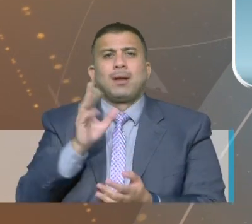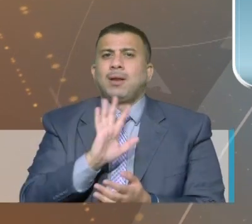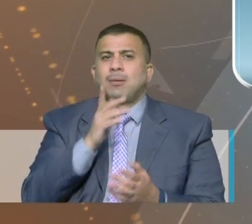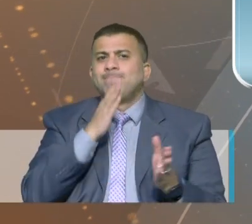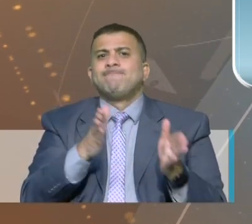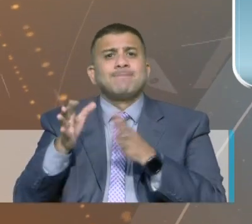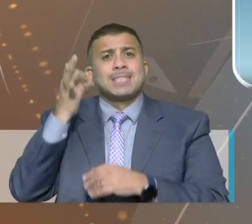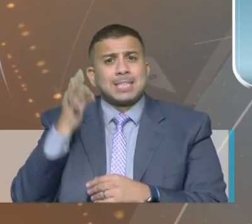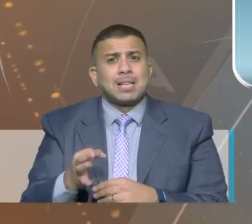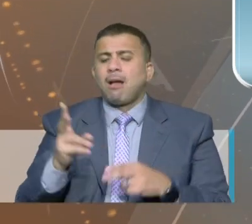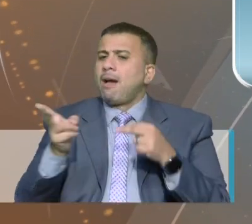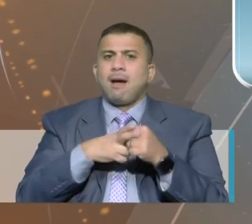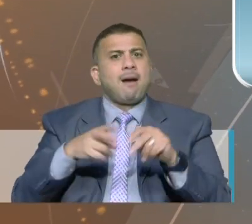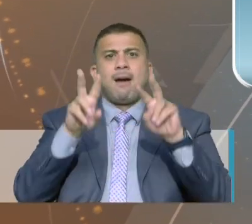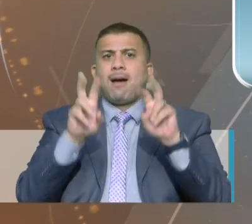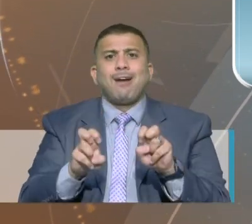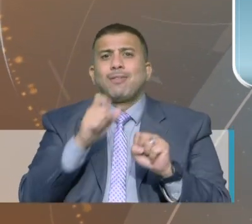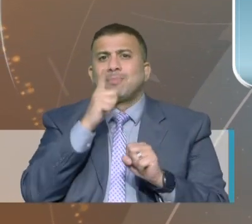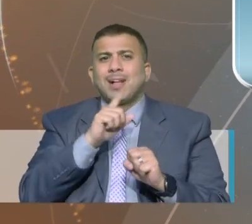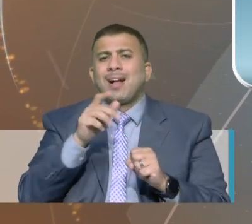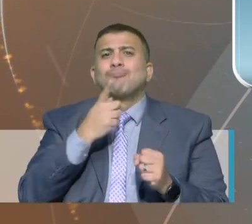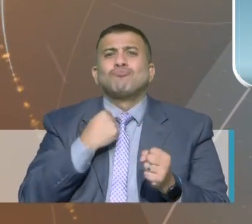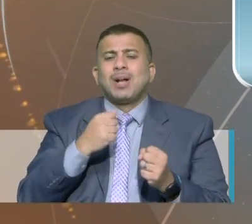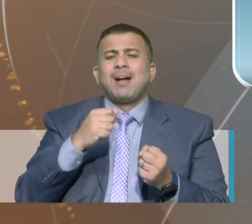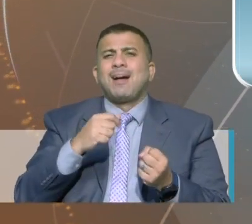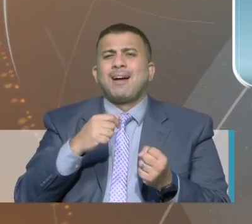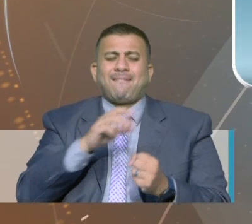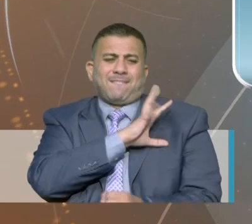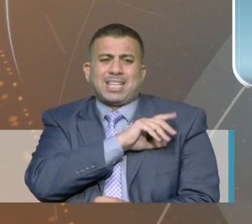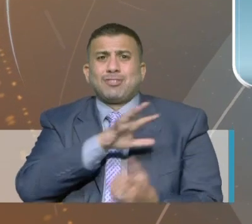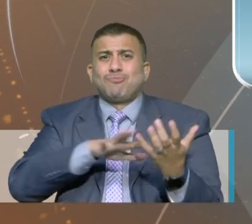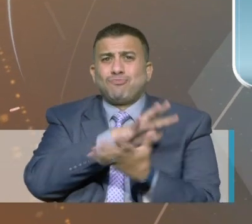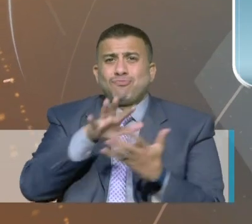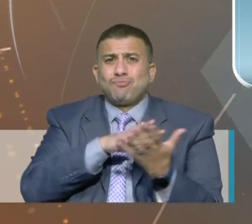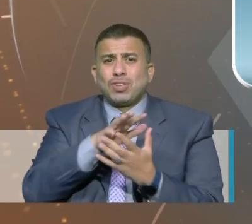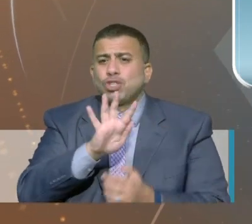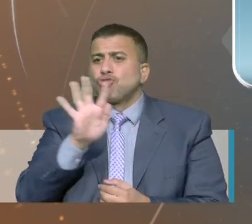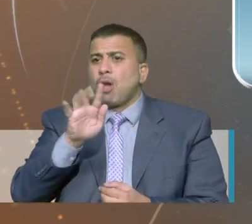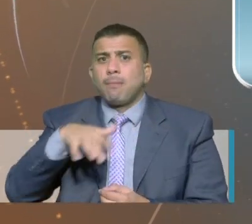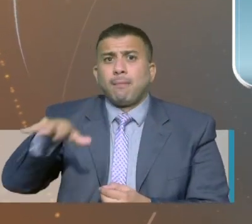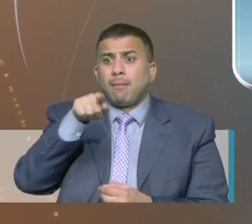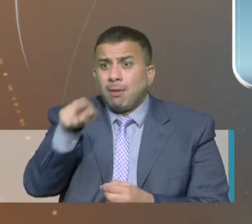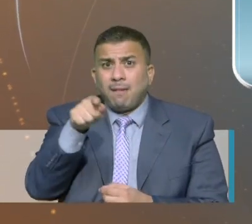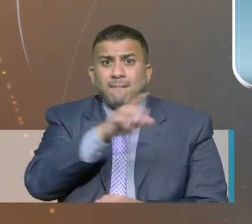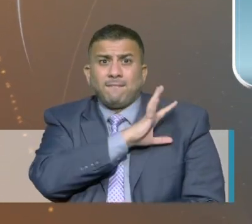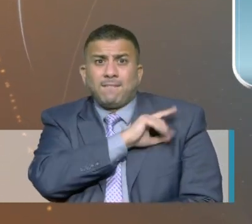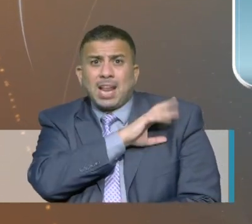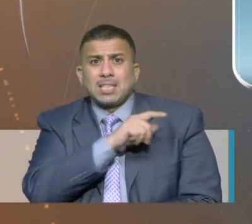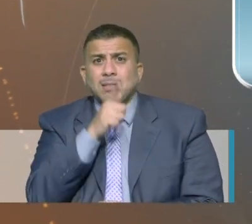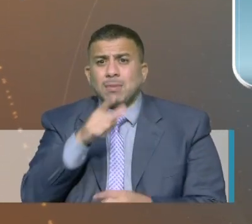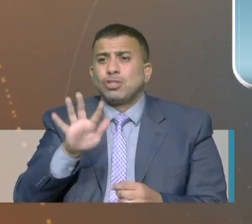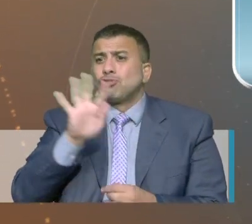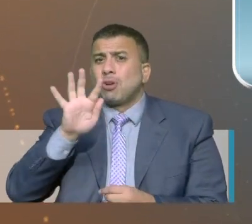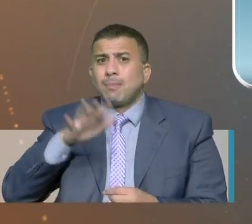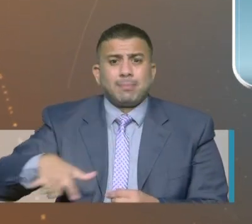جانب تاكيد الرفض لاي محاوله لتصفيه القضيه الفلسطينيه على حساب الشعب الفلسطيني وشعوب